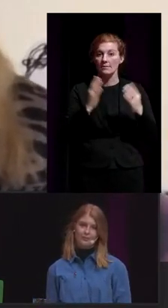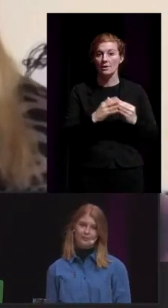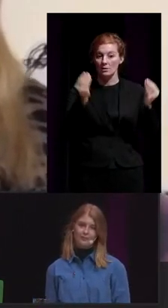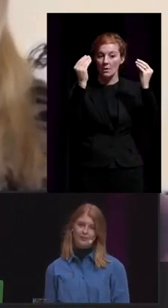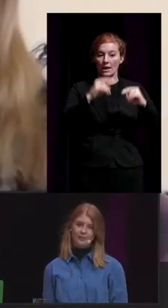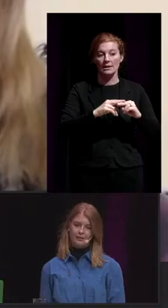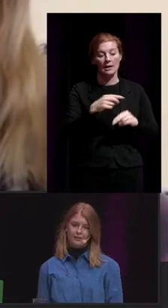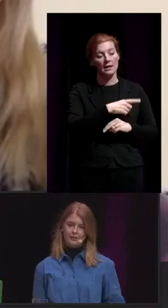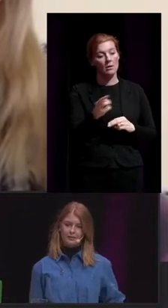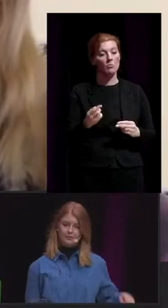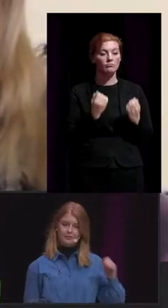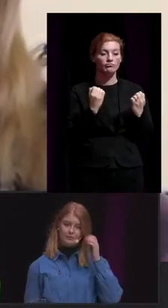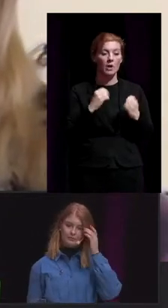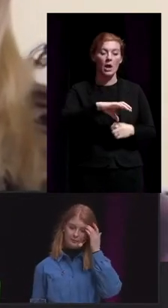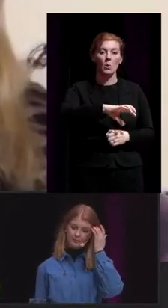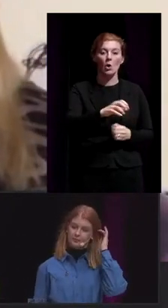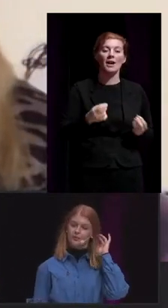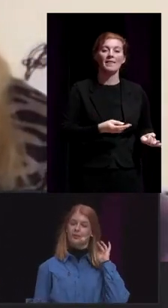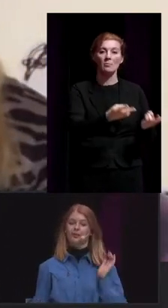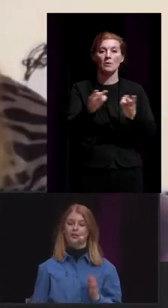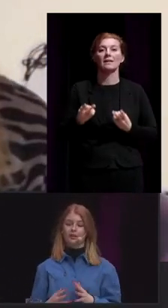liksom stärka den lokala demokratin.